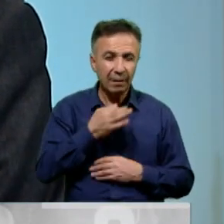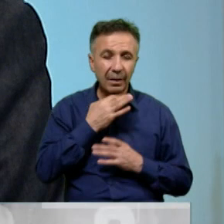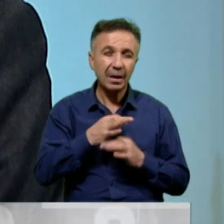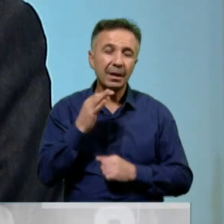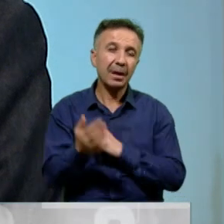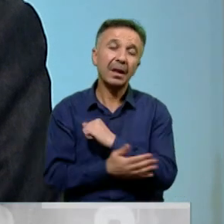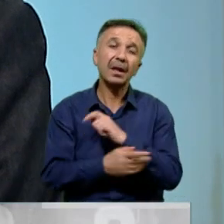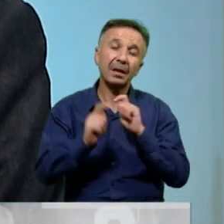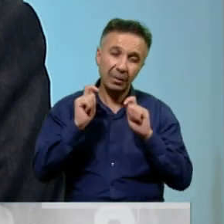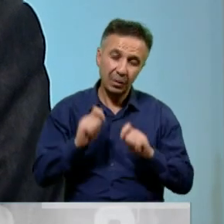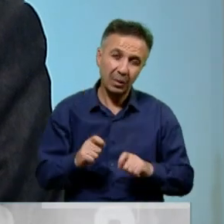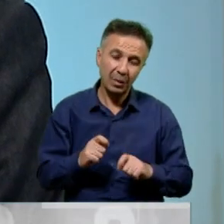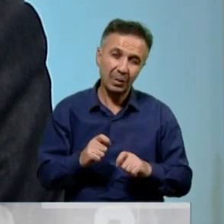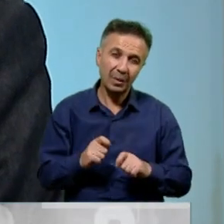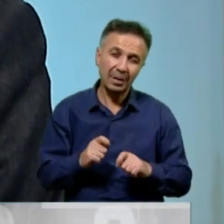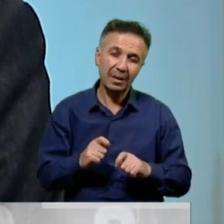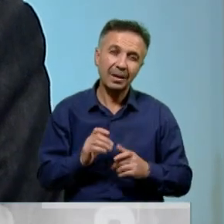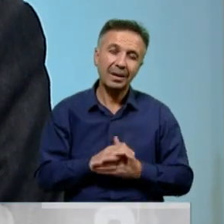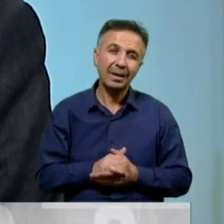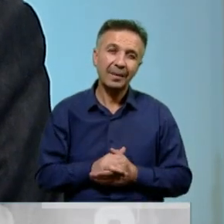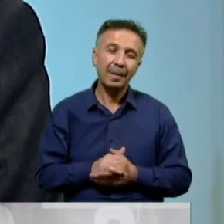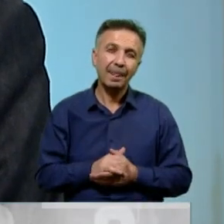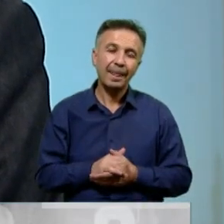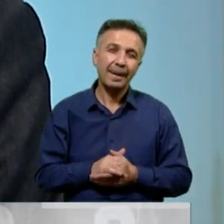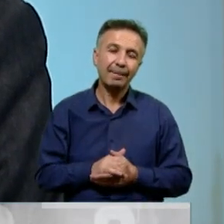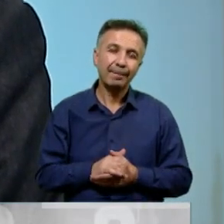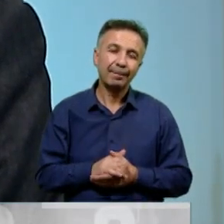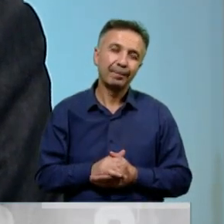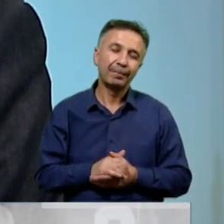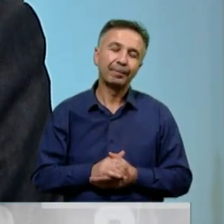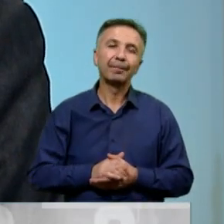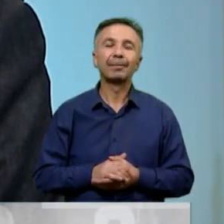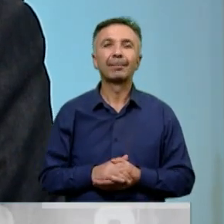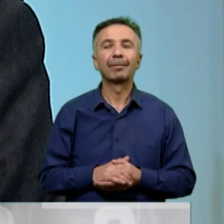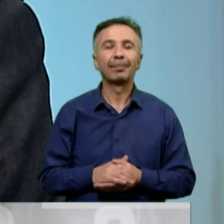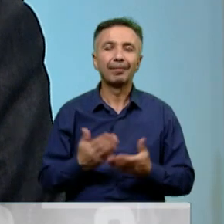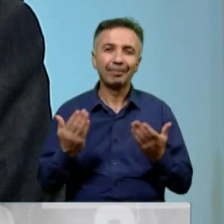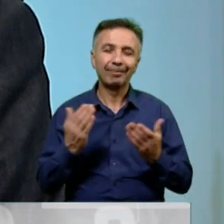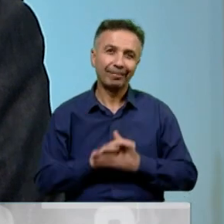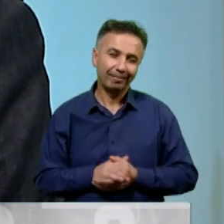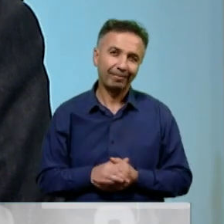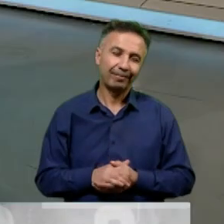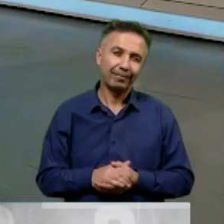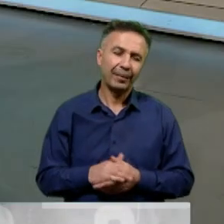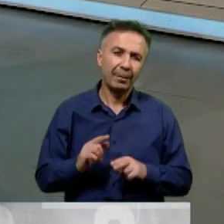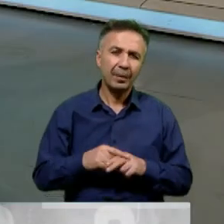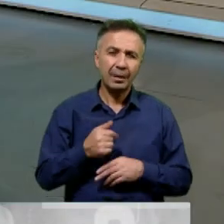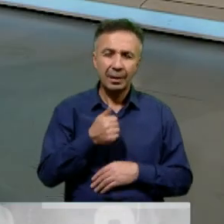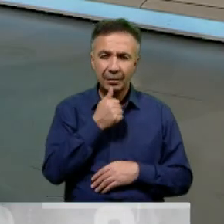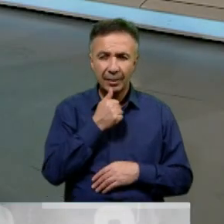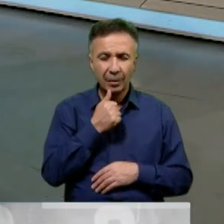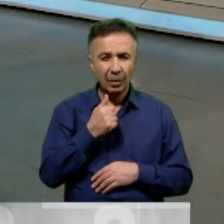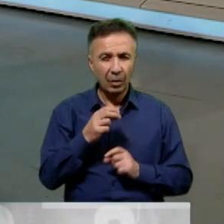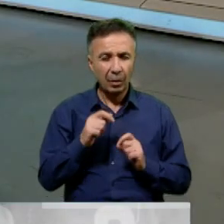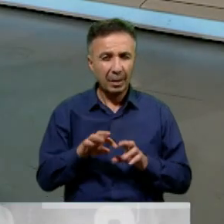gözetir, mağdur insanların hallerinden anlar ve onlara ikram eder inşallah. Eyvallah. Abdullah bin Ömer ile